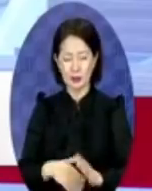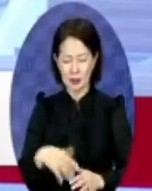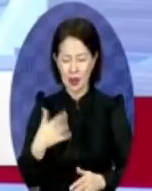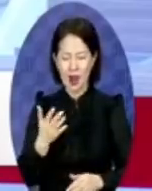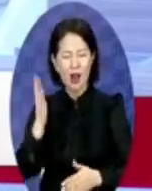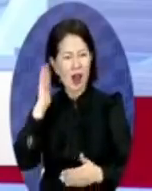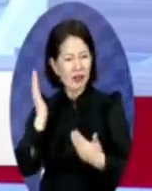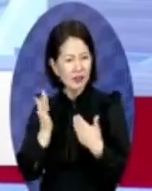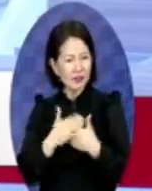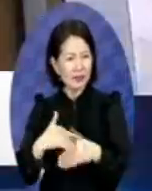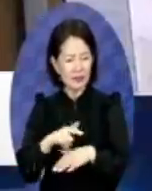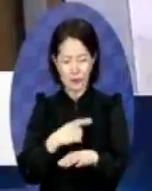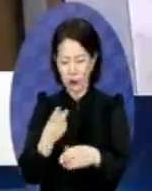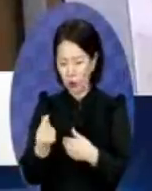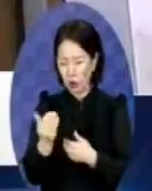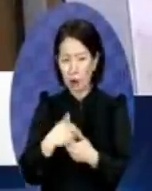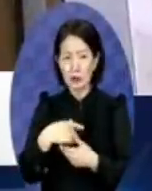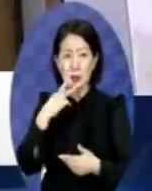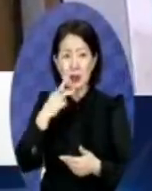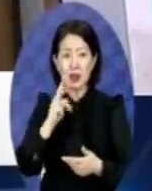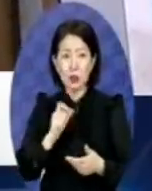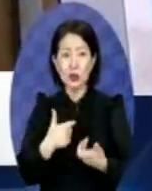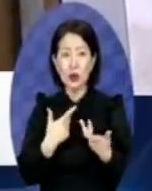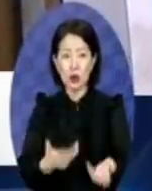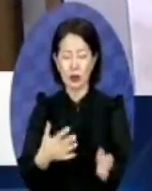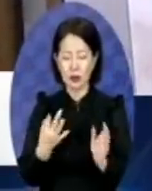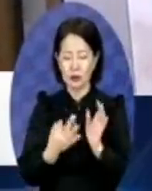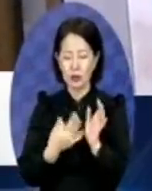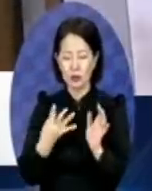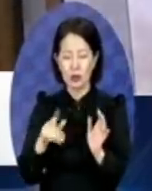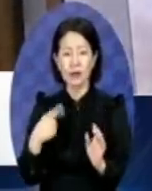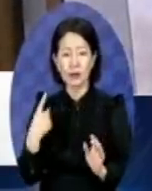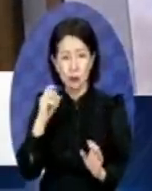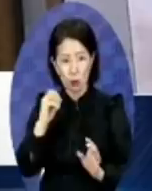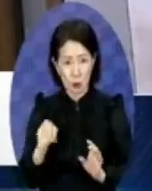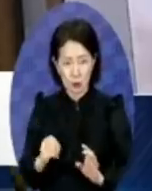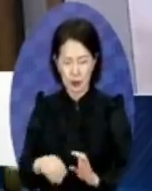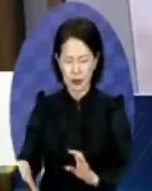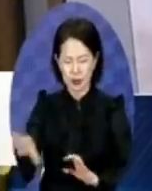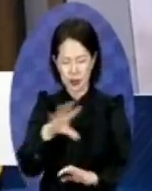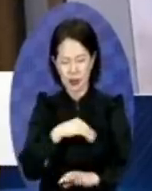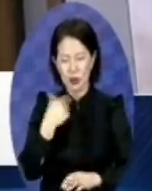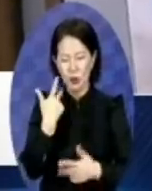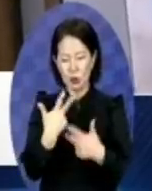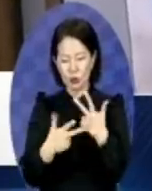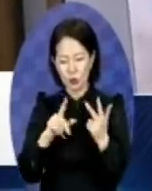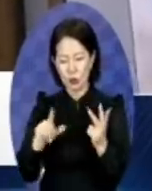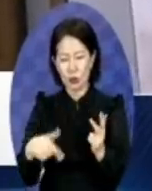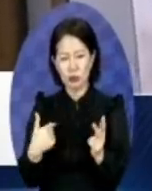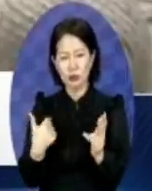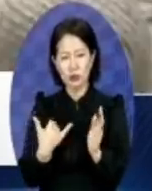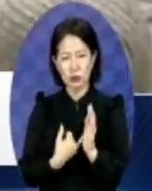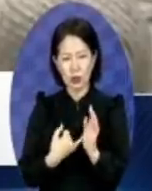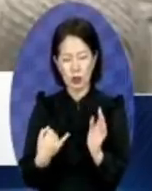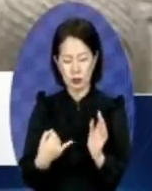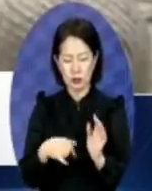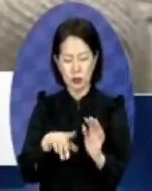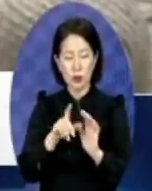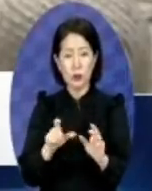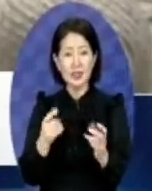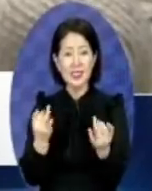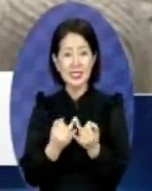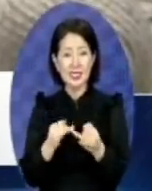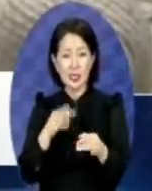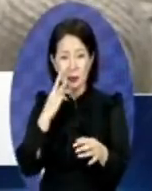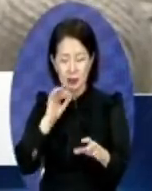орлогын мэдүүлэх явц 84.1% та өргөжилж байна. За нийтдээ одоо 33,600 мэдүүл гаргагч цахим системд